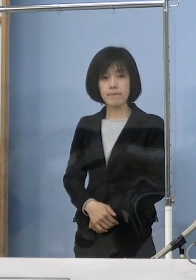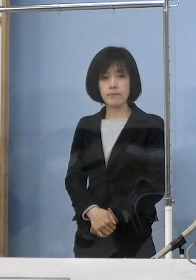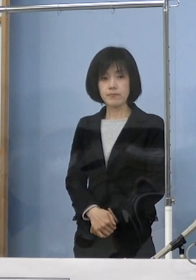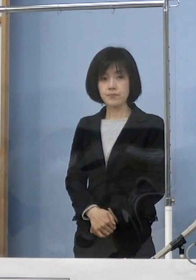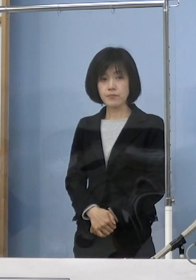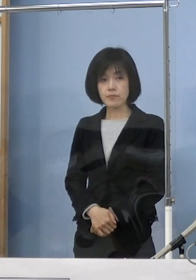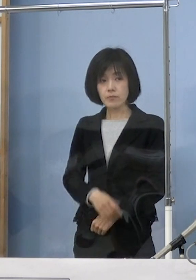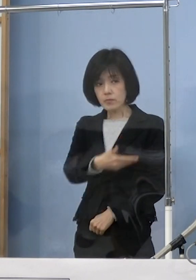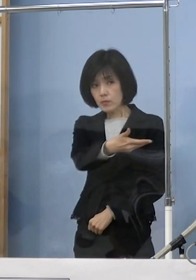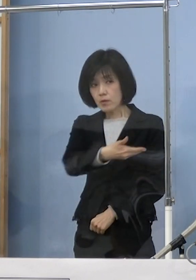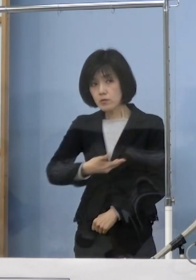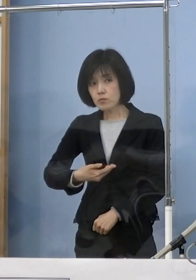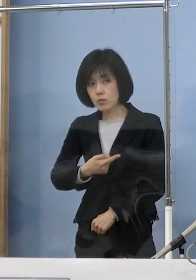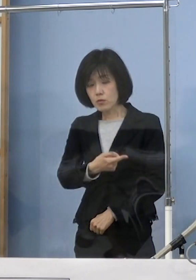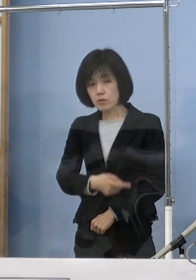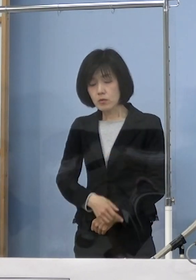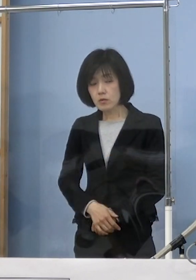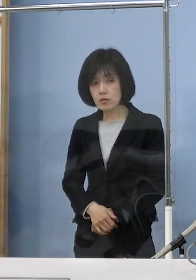す いません、